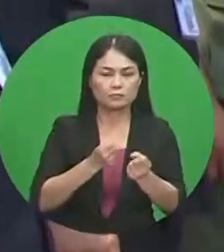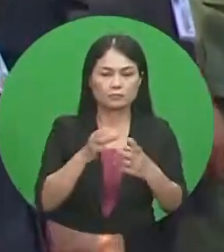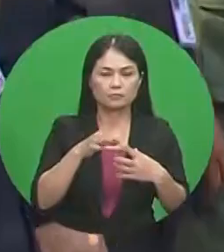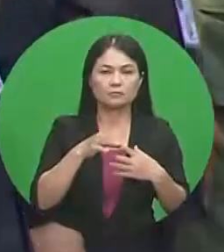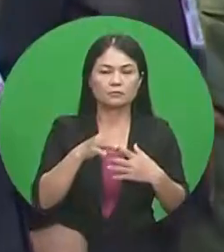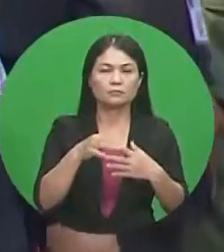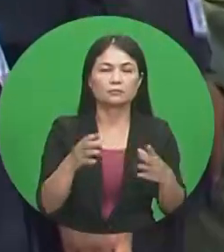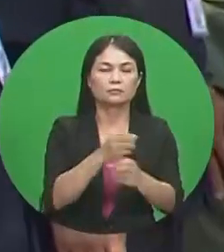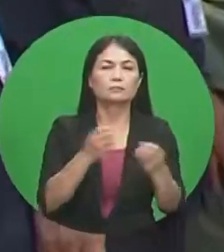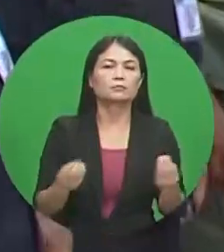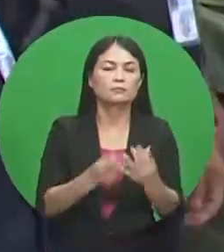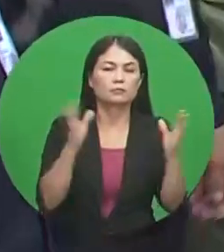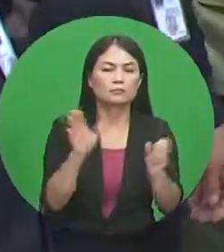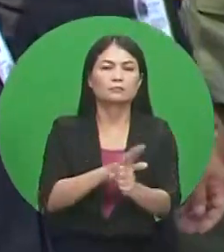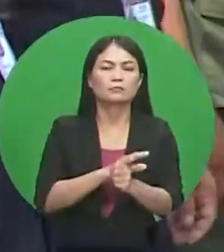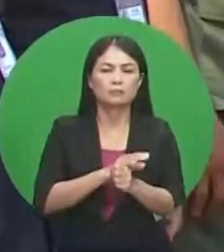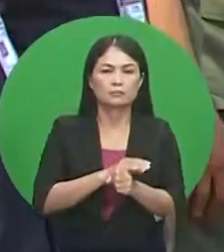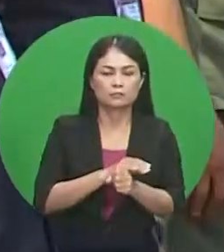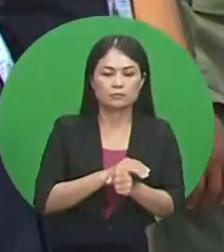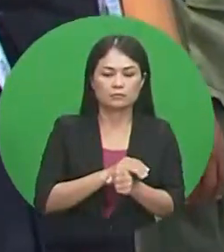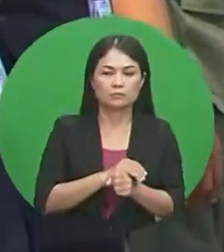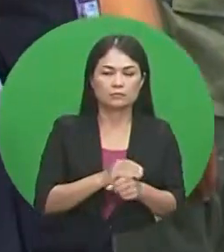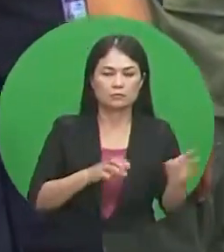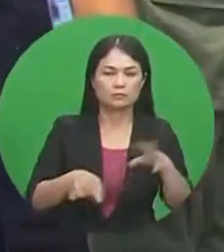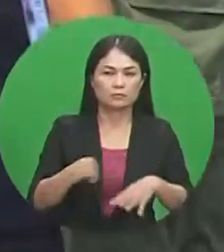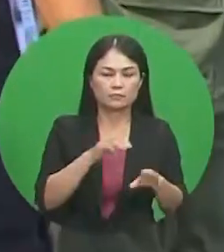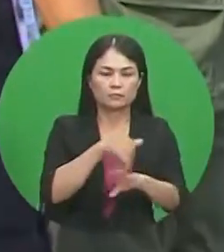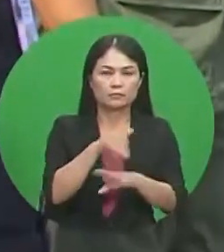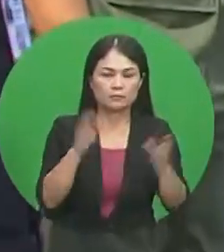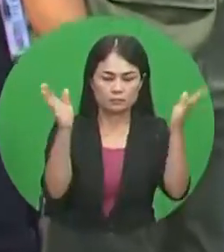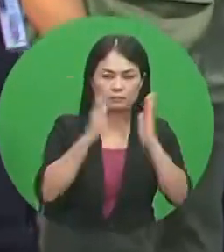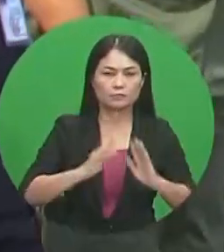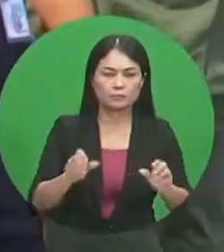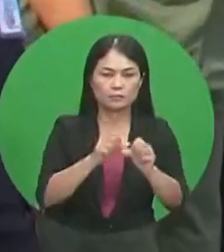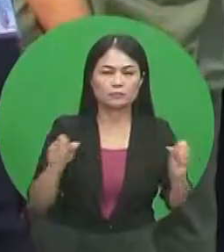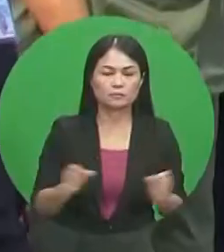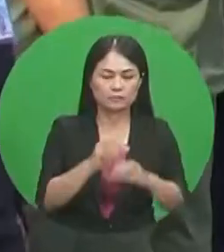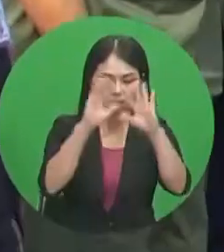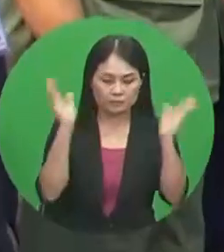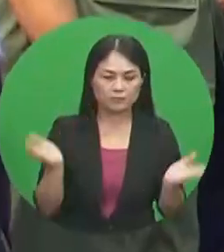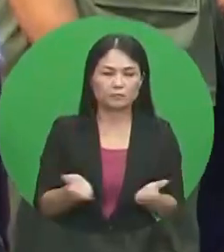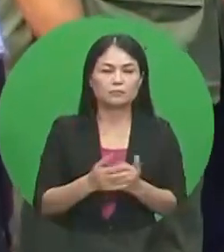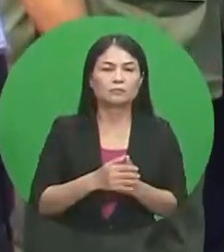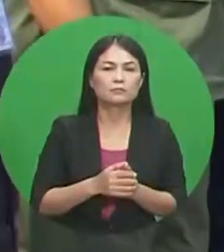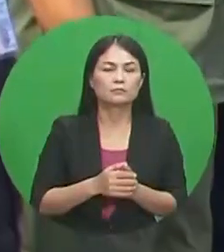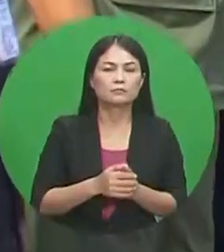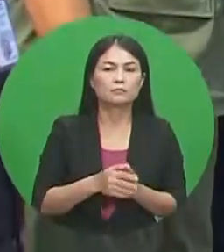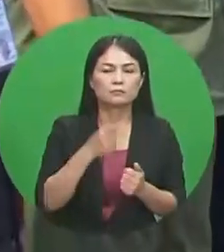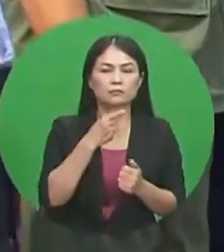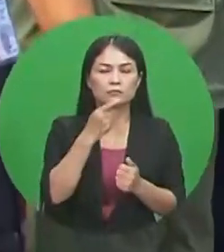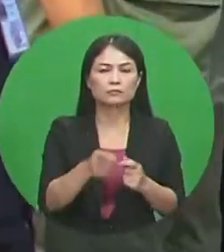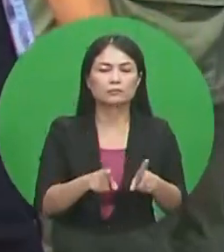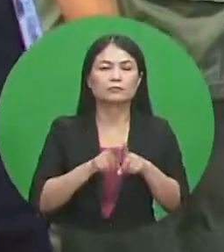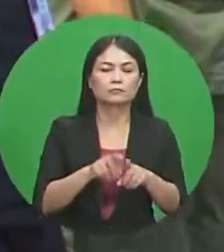យោជន៍ឲ្យបានច្រើនលើសលប់ពីសមរណកម្មសេដ្ឋកិច្ចអាស៊ានតំបន់និងពិភពលោកសូមបញ្ជាក់ដែរ